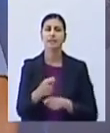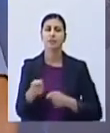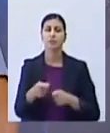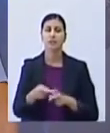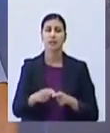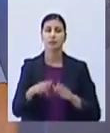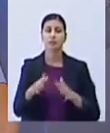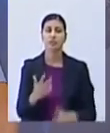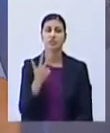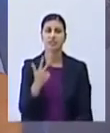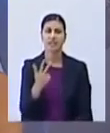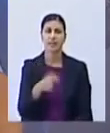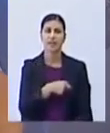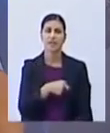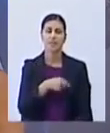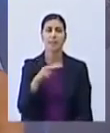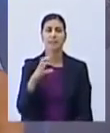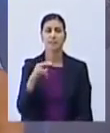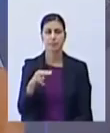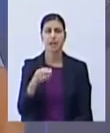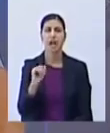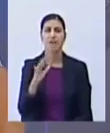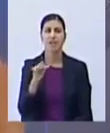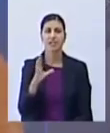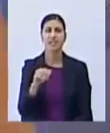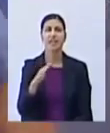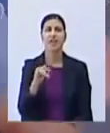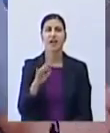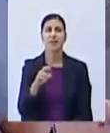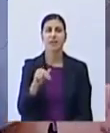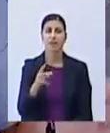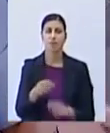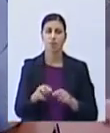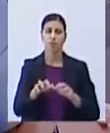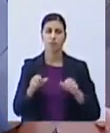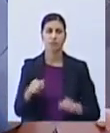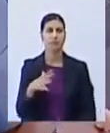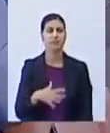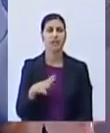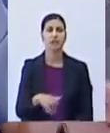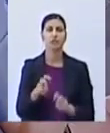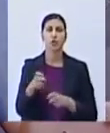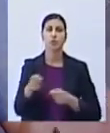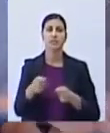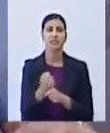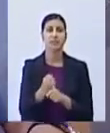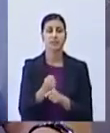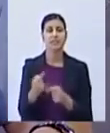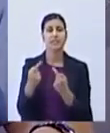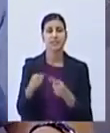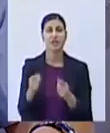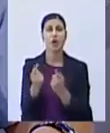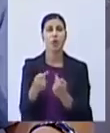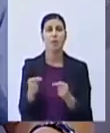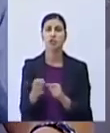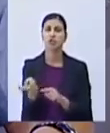ამ შემთხვევაში სამი ფირმა PSP, Aversi და Pharmadepo, რომელიც აკონტროლებს მთლიანად ფარმაცევტიკულ ბიზნესს და სხვა კომპანიებს